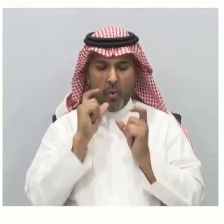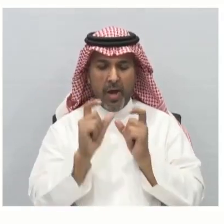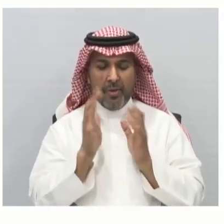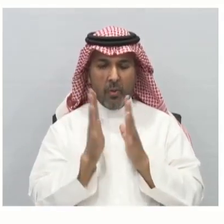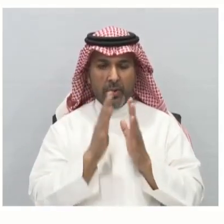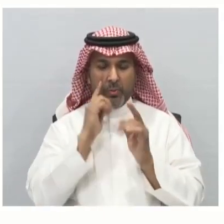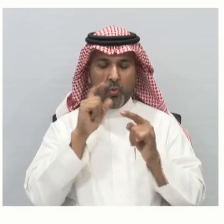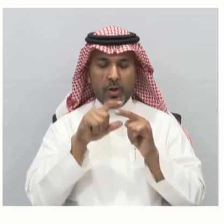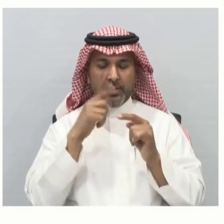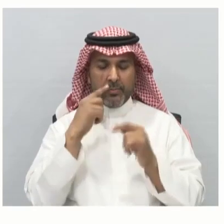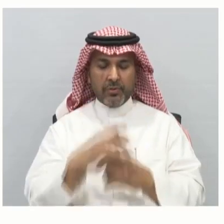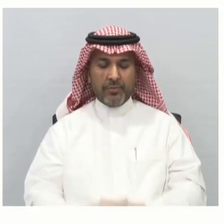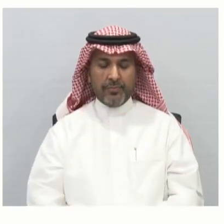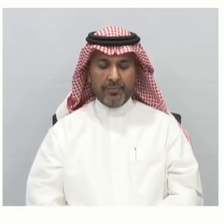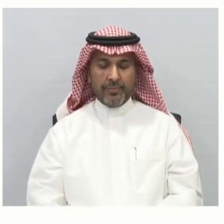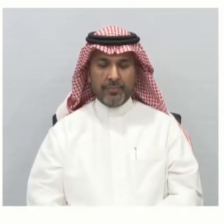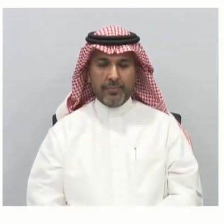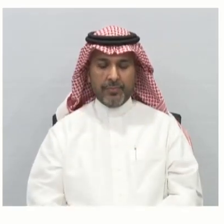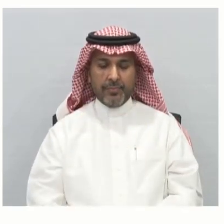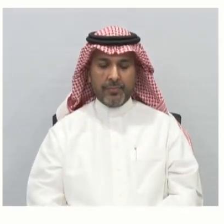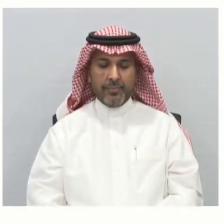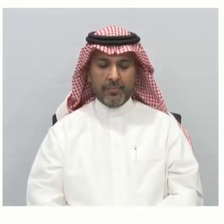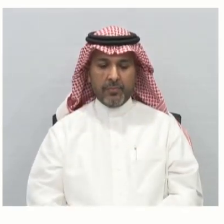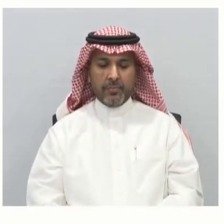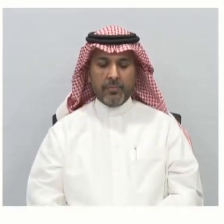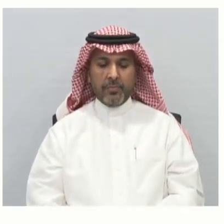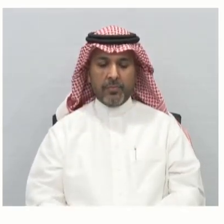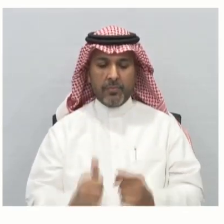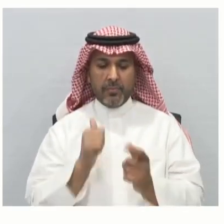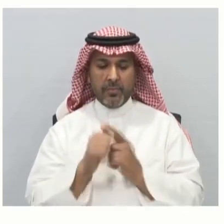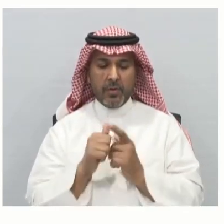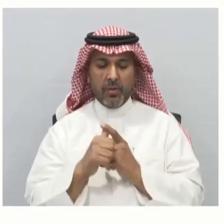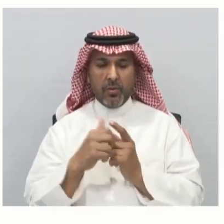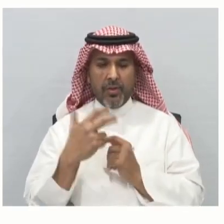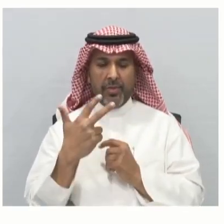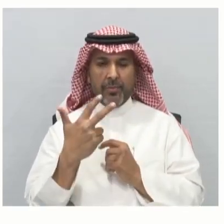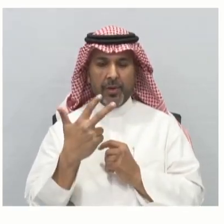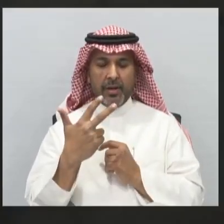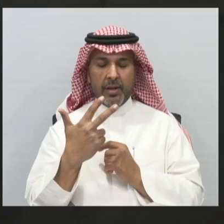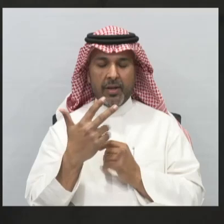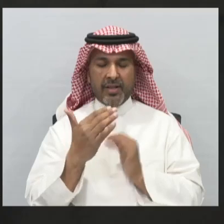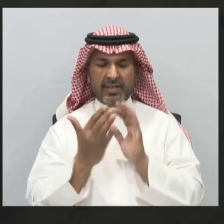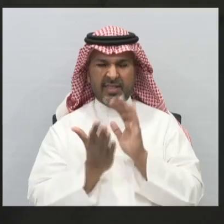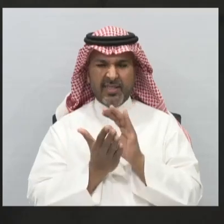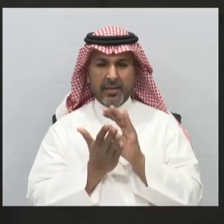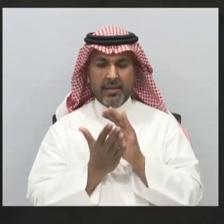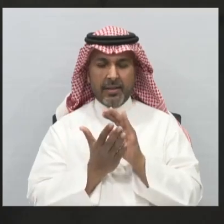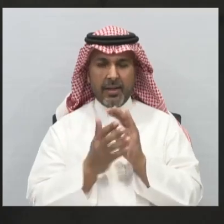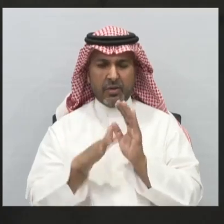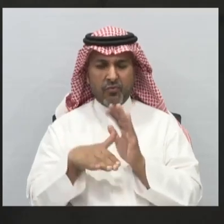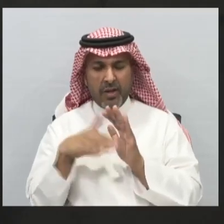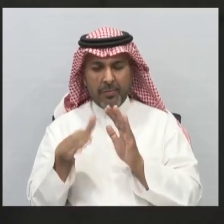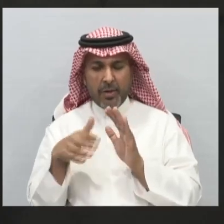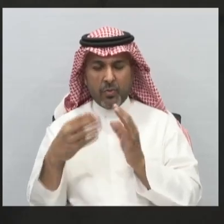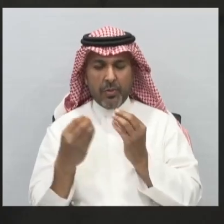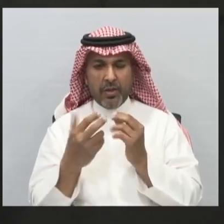من المقسوم واقسم على المقسوم عليه نبدا طبعا بالمنزل الاكبر عند الثمانيه اذا كان اول عدد صغير